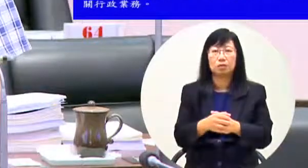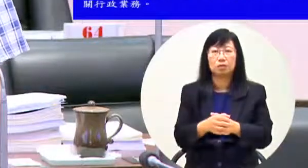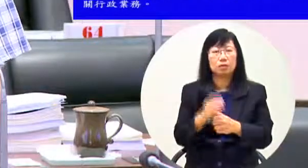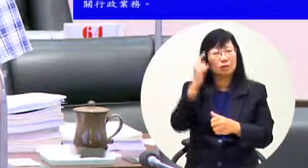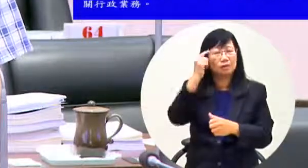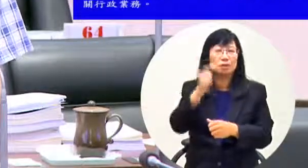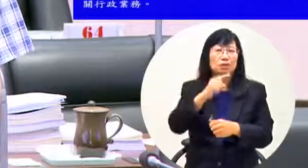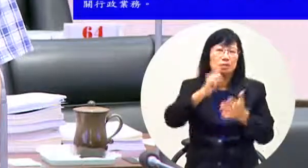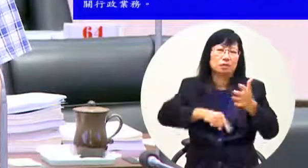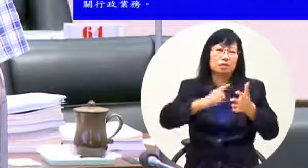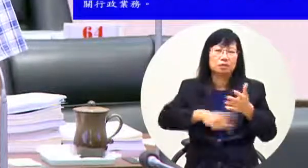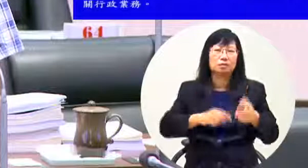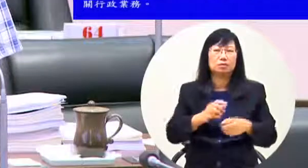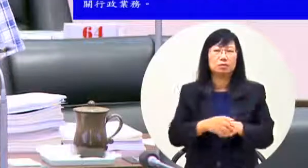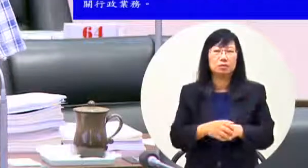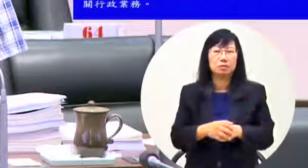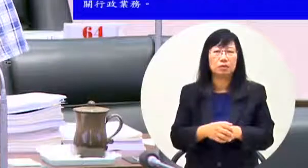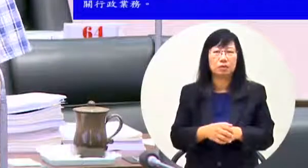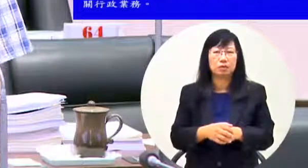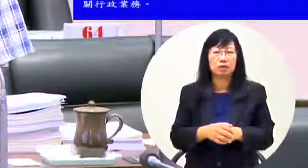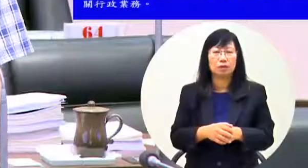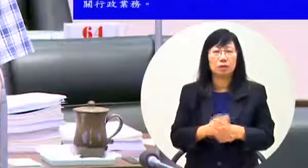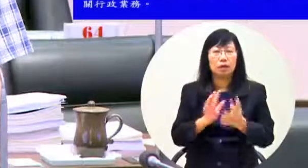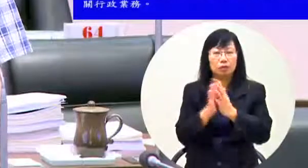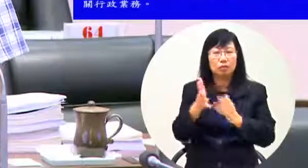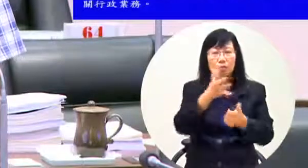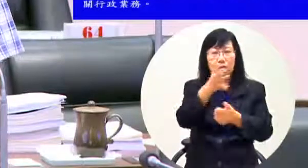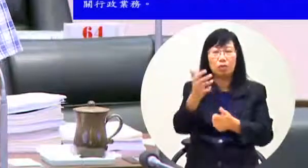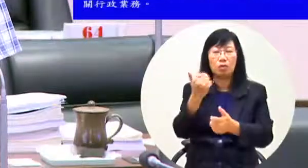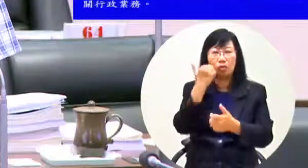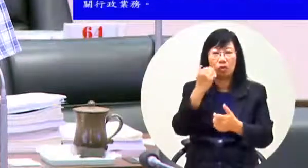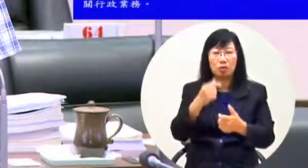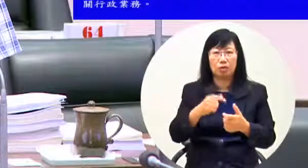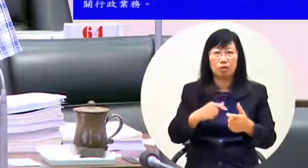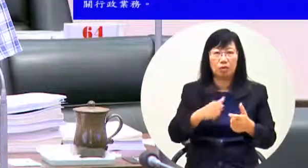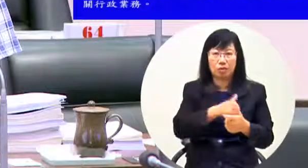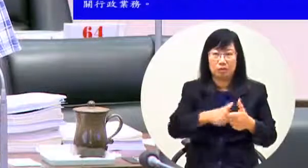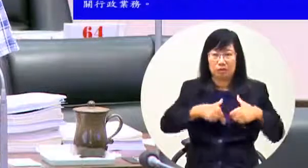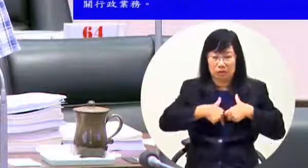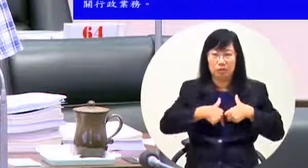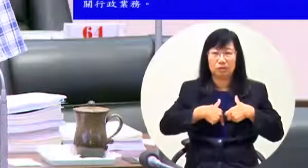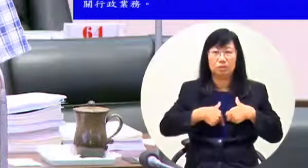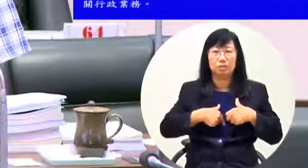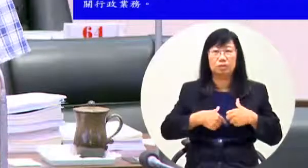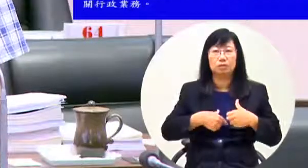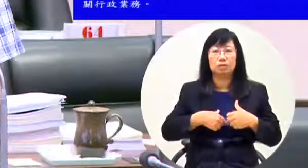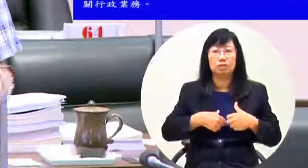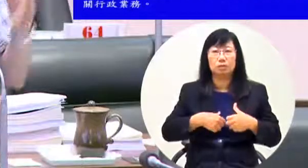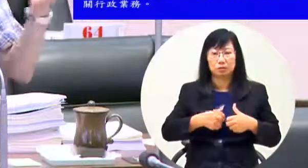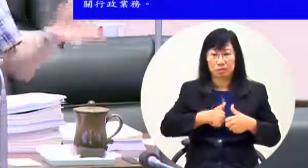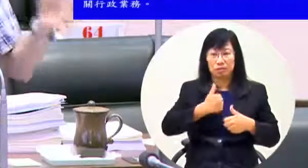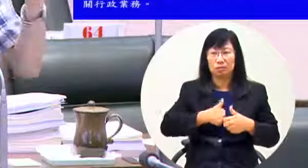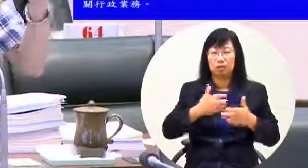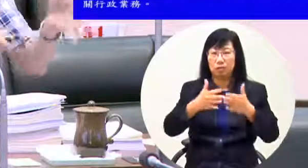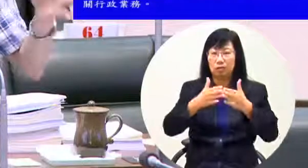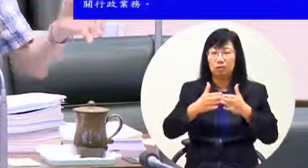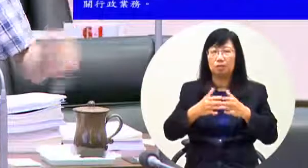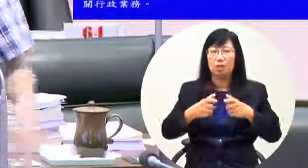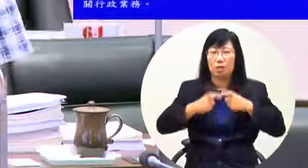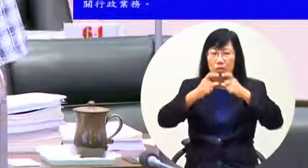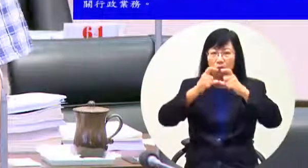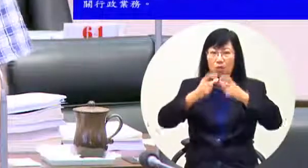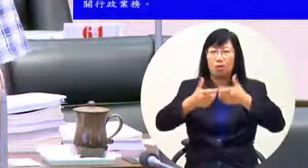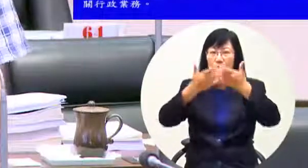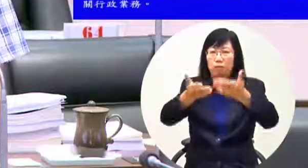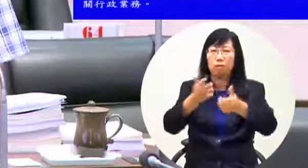地良心、天公地道都应该做的，应该回馈的。啊，你做做了后嘛，对